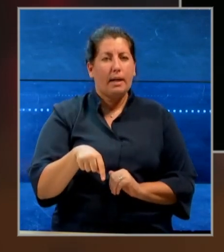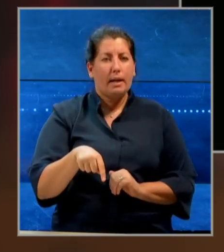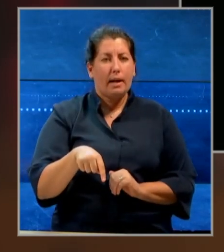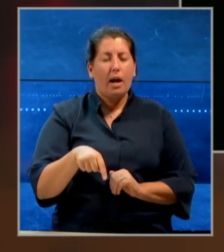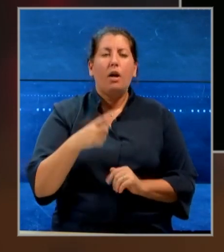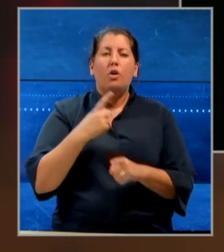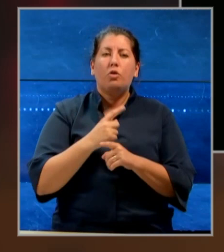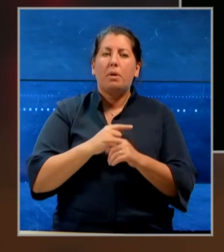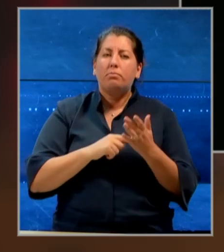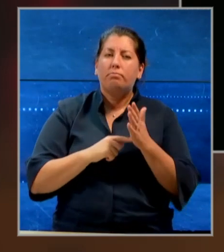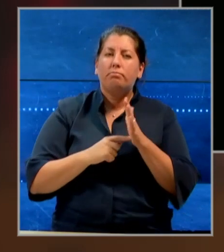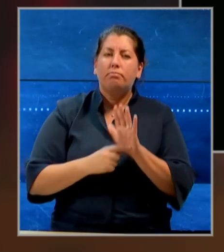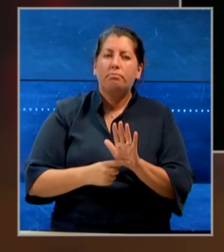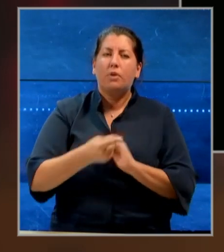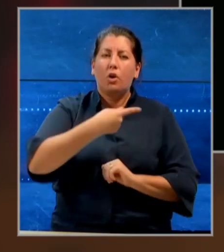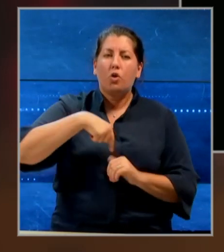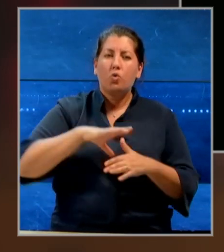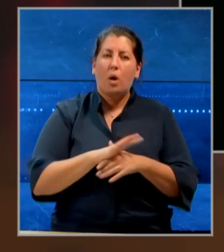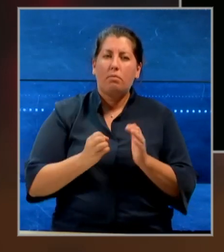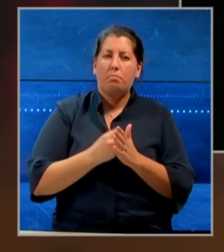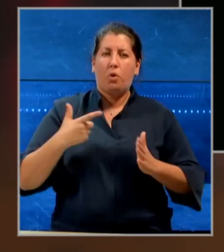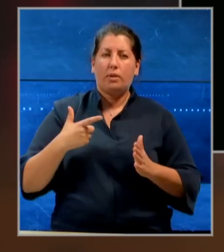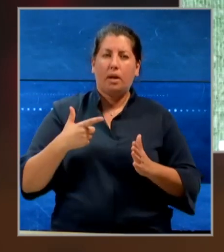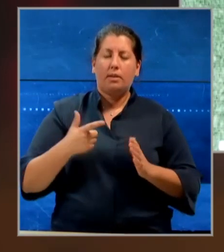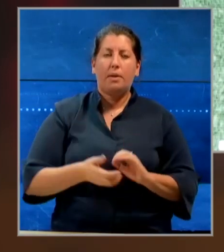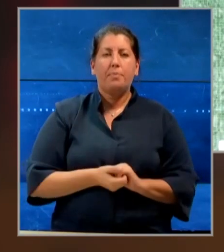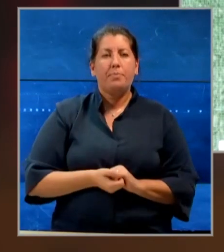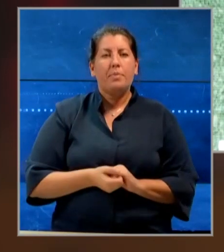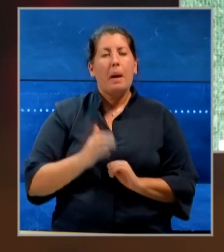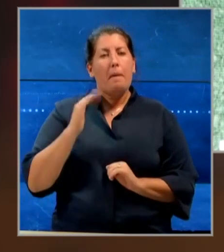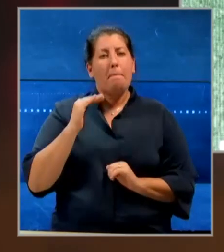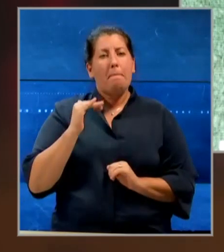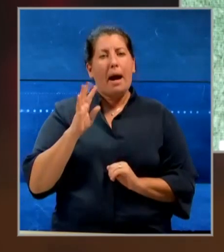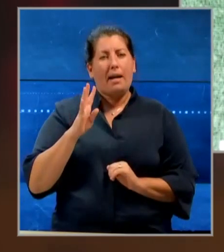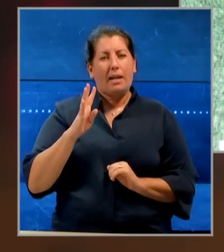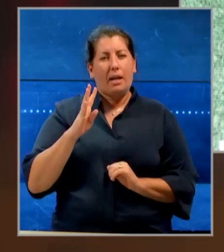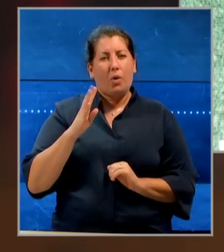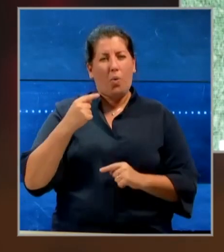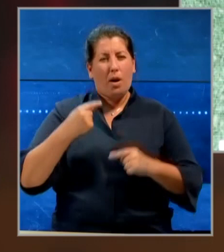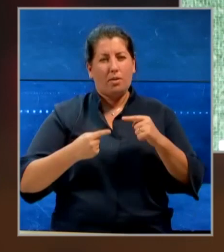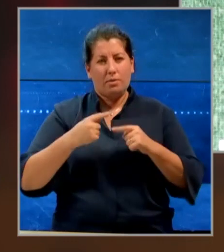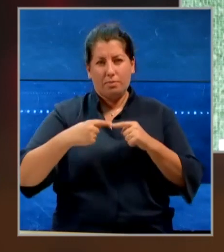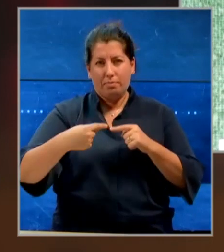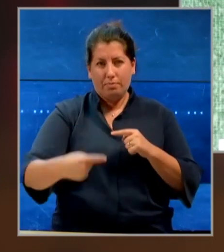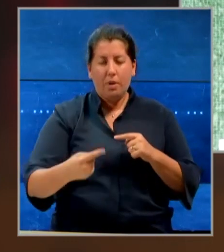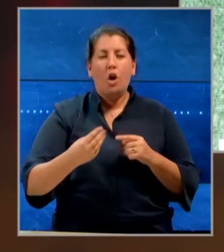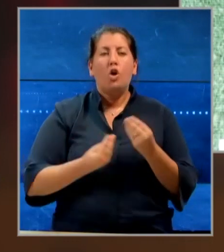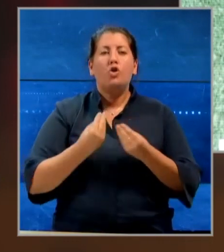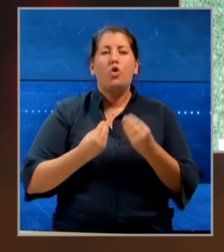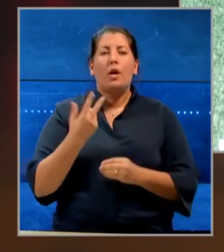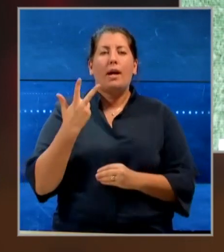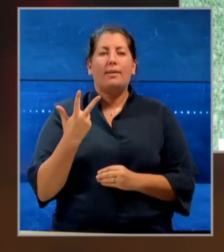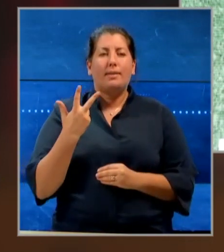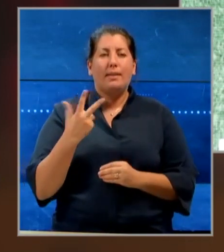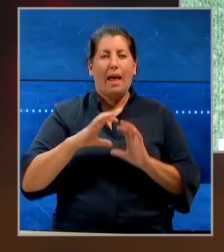valore importante, quello sì, lo dico con onestà. Ricordiamo che Bari nelle prossime quattro gare ne giocherà tre al San Nicola perché abbiamo